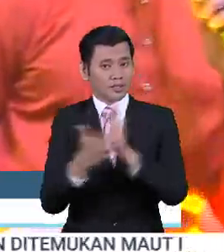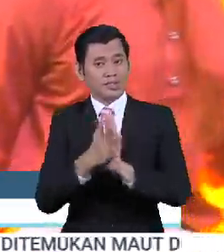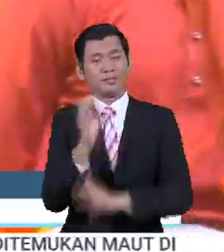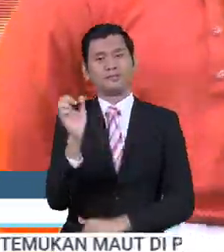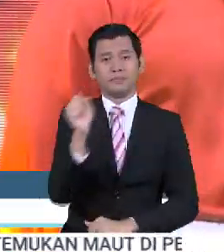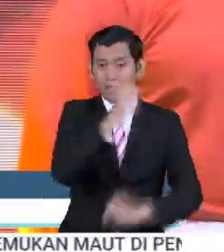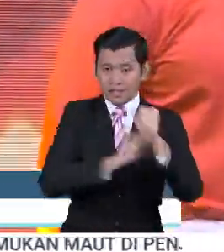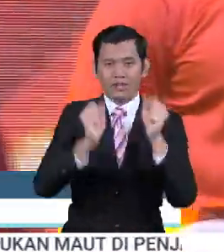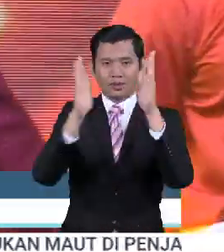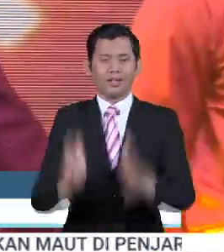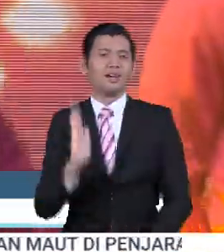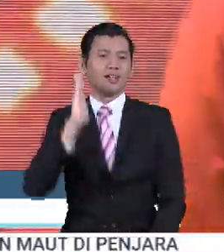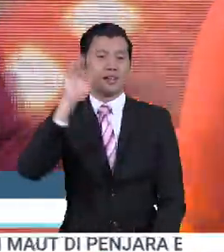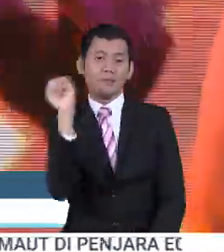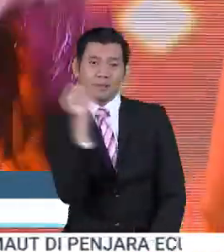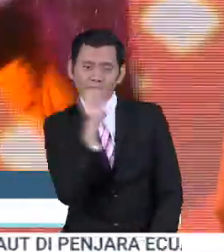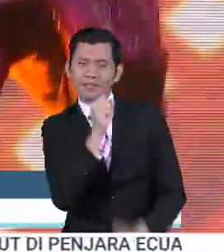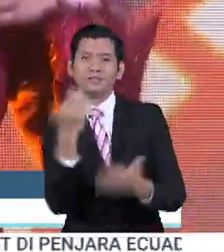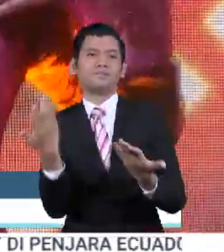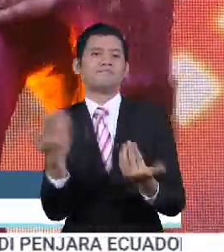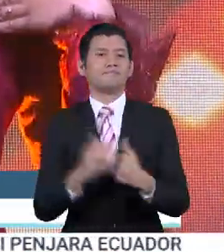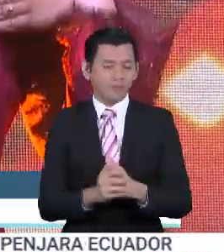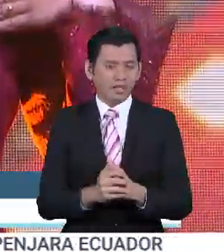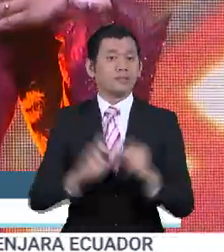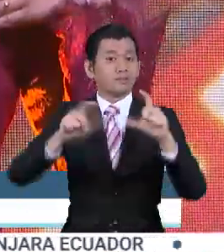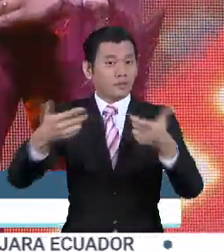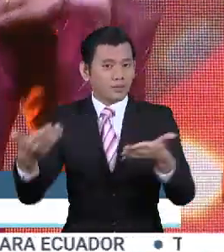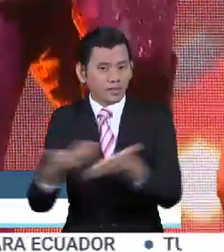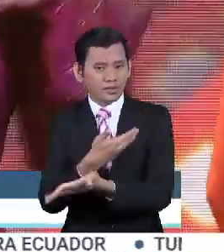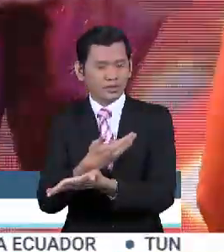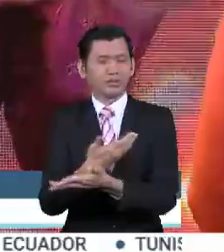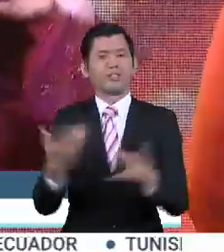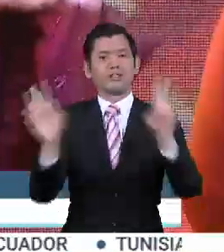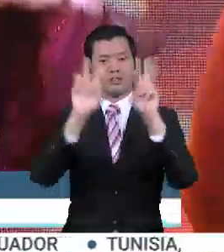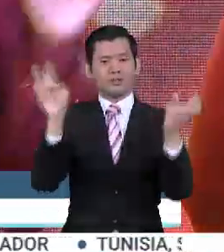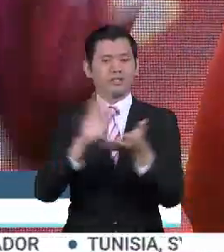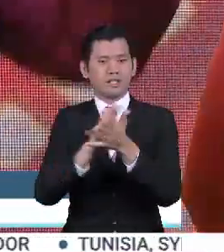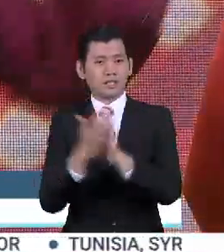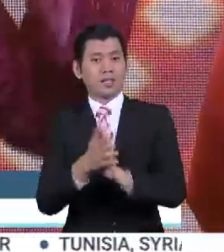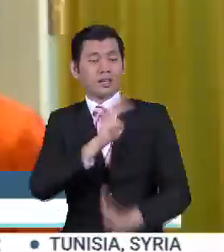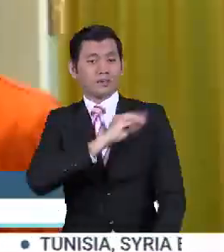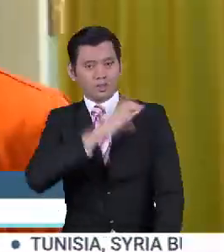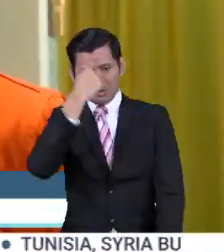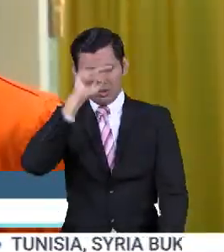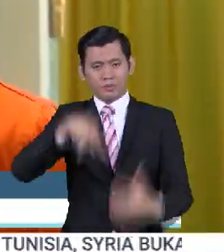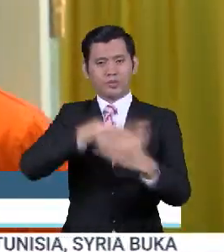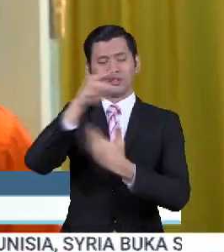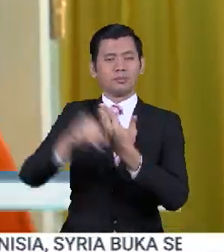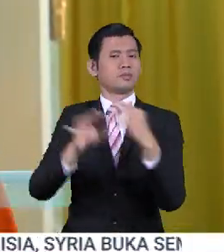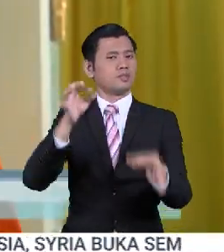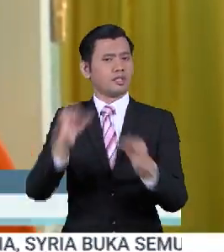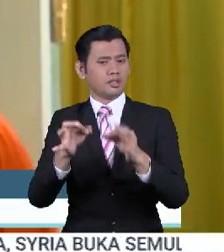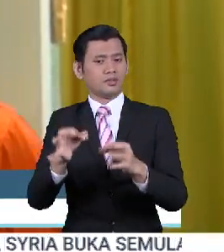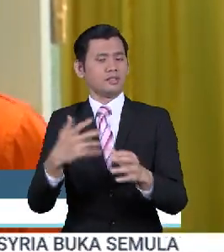bakal tampil dengan single terbaru. Ketika ini beliau merupakan host program Tapau Show terbitan RTM. Kalau tawaran tu lebih